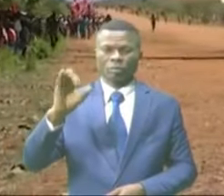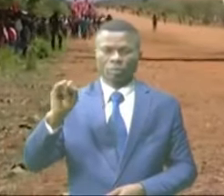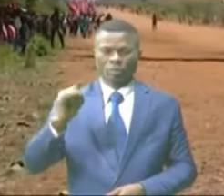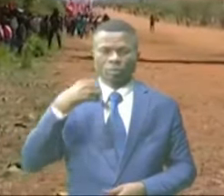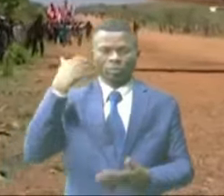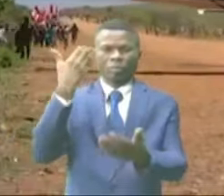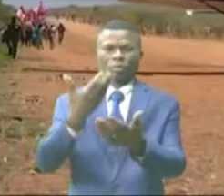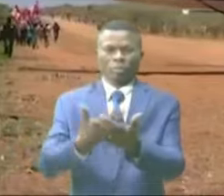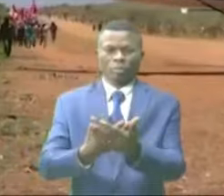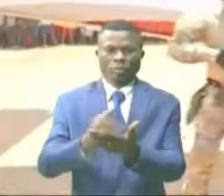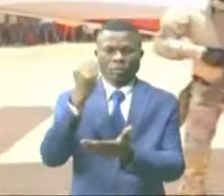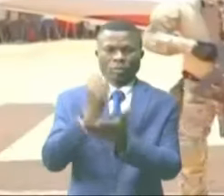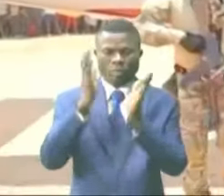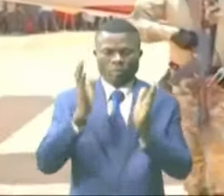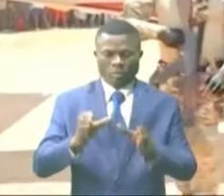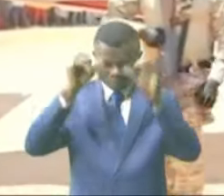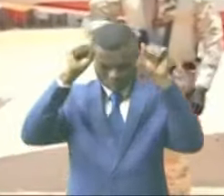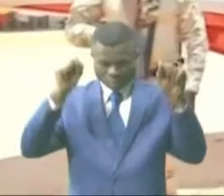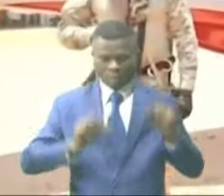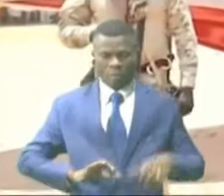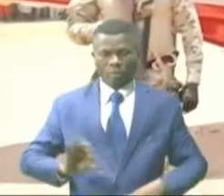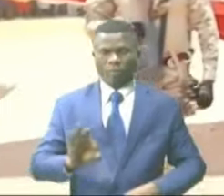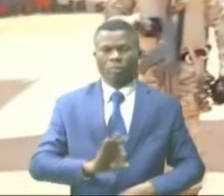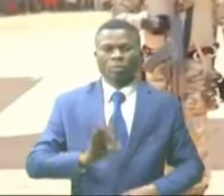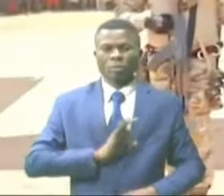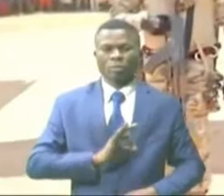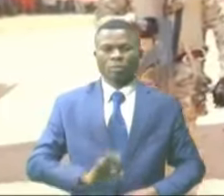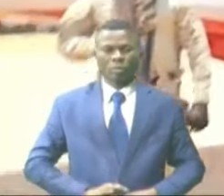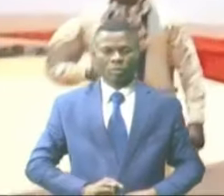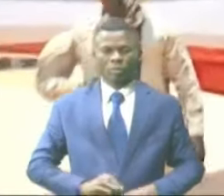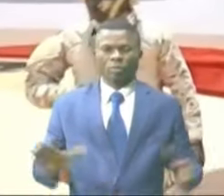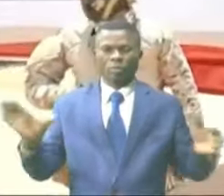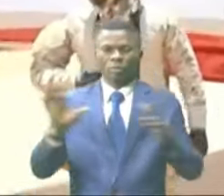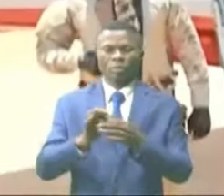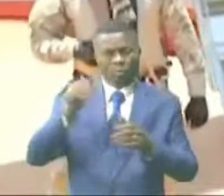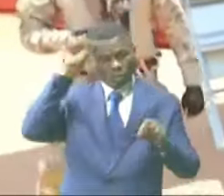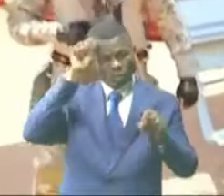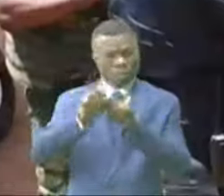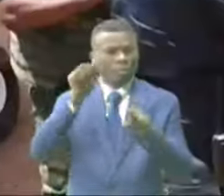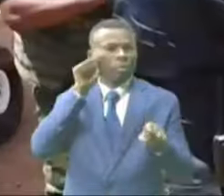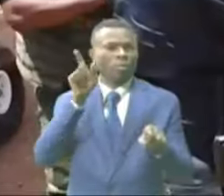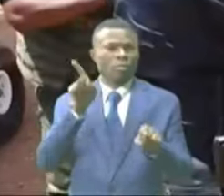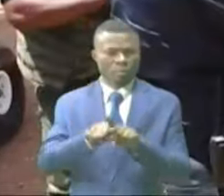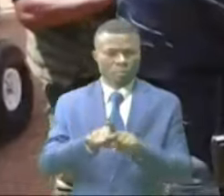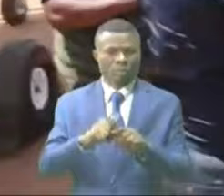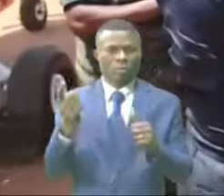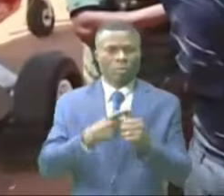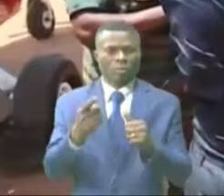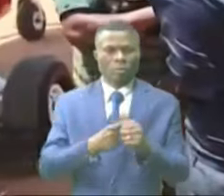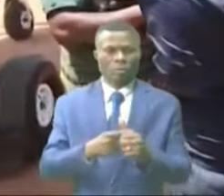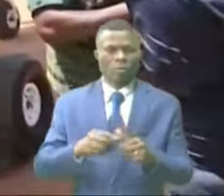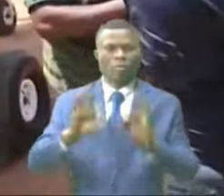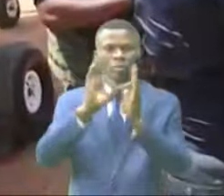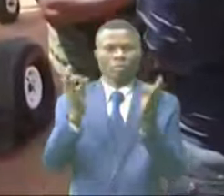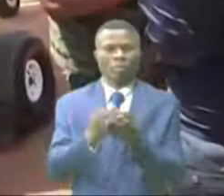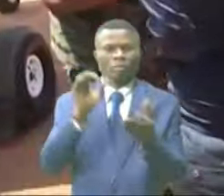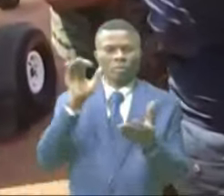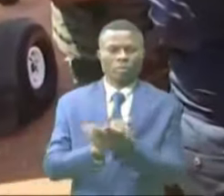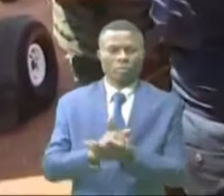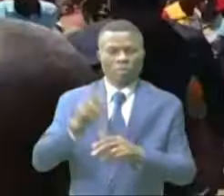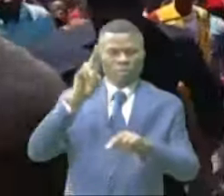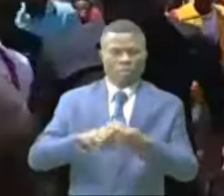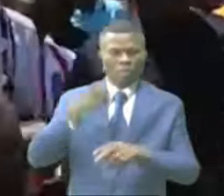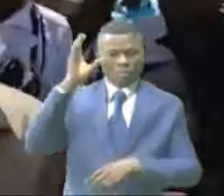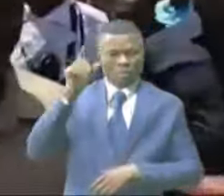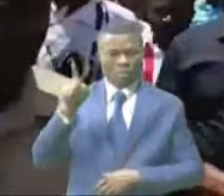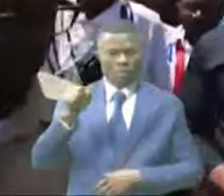l'ambassadeur itinérant du chef de l'État, Danny Banza Maloba, venu pour communier avec ses frères, sœurs et surtout sa belle famille habitant de Kipamba.